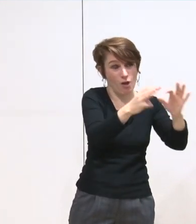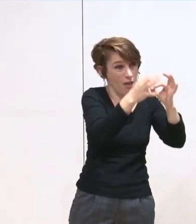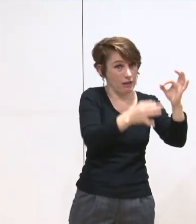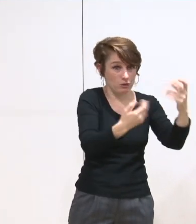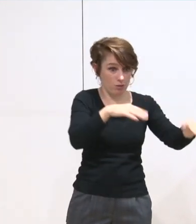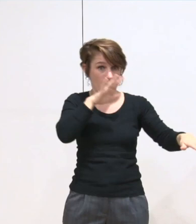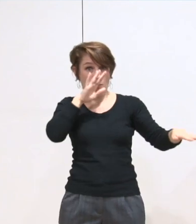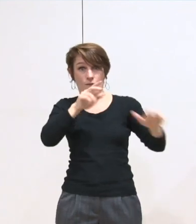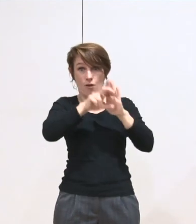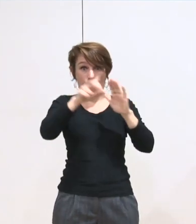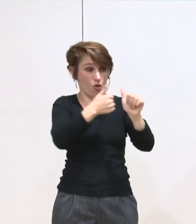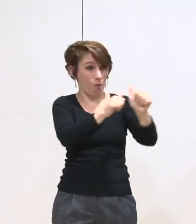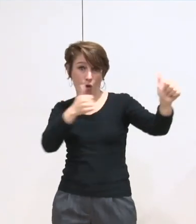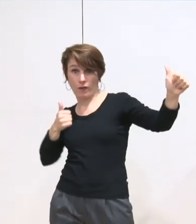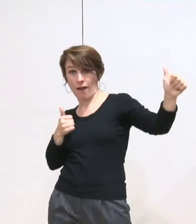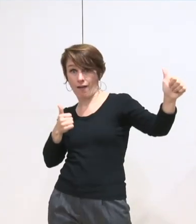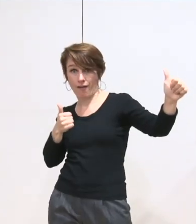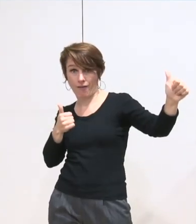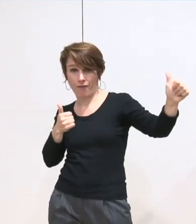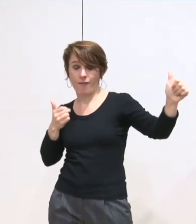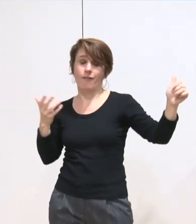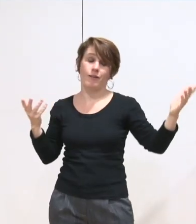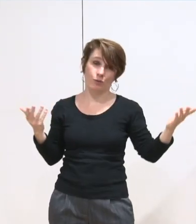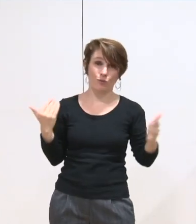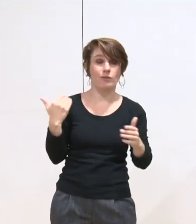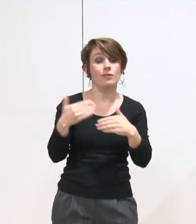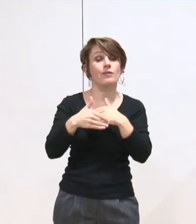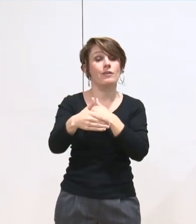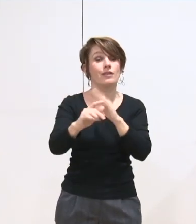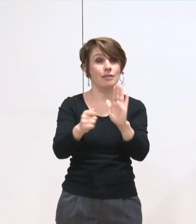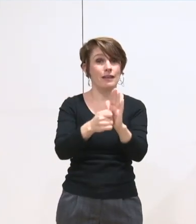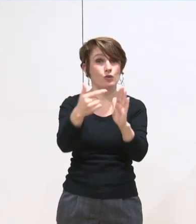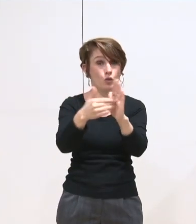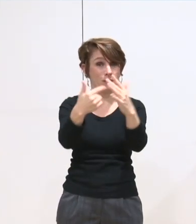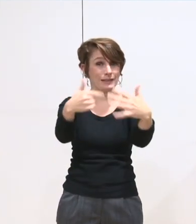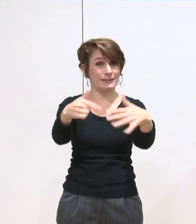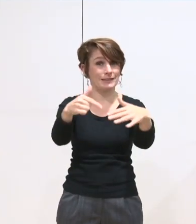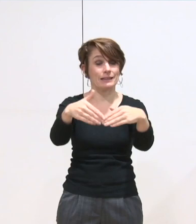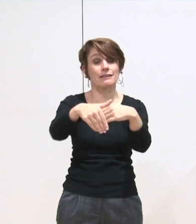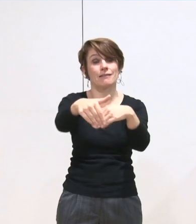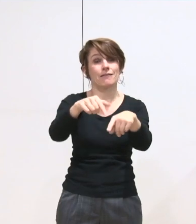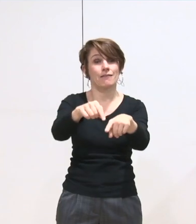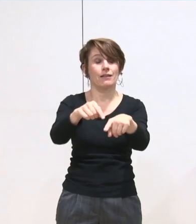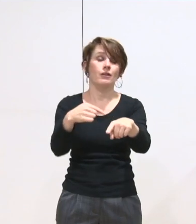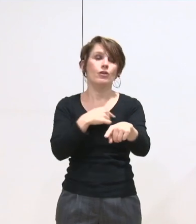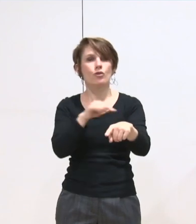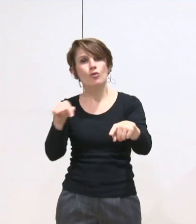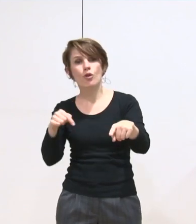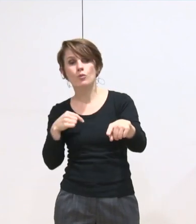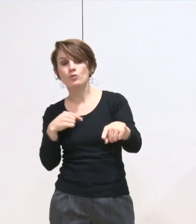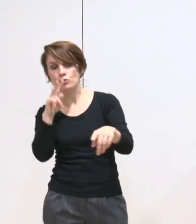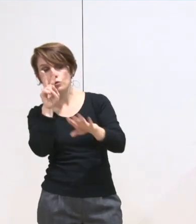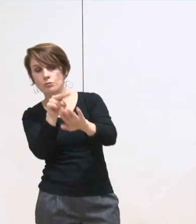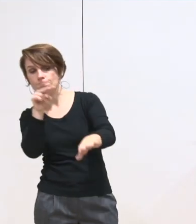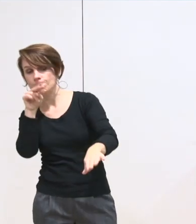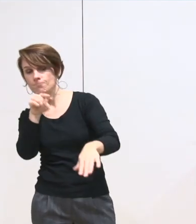situation délicate. En 2017, l'horizon aujourd'hui sur lequel nous voyons les politiques